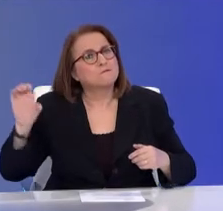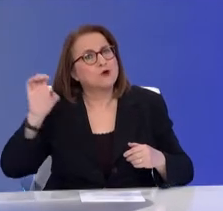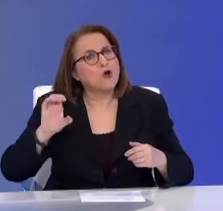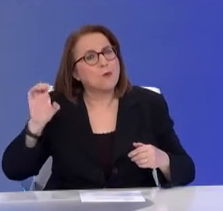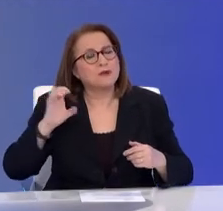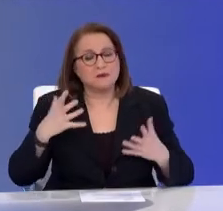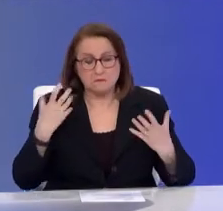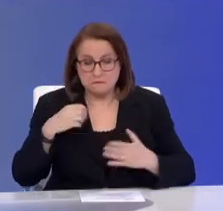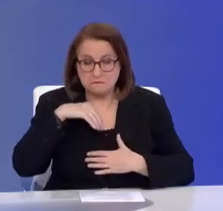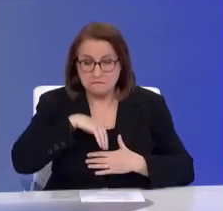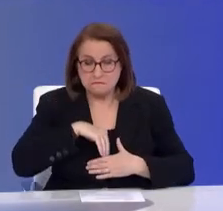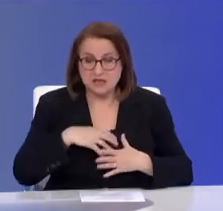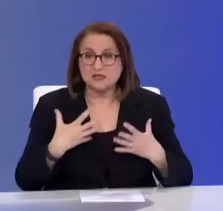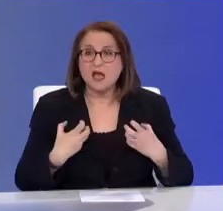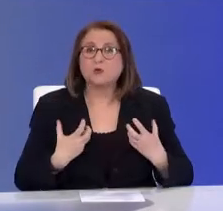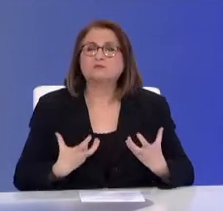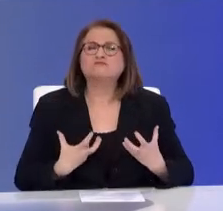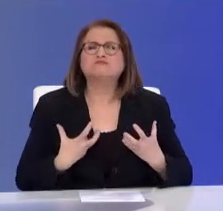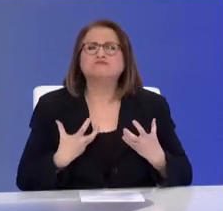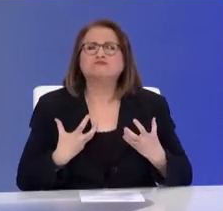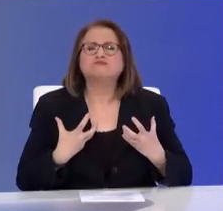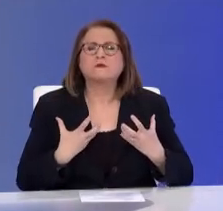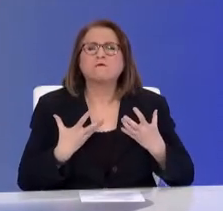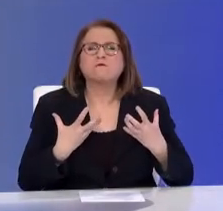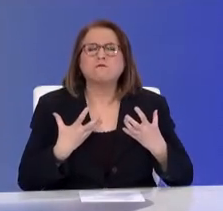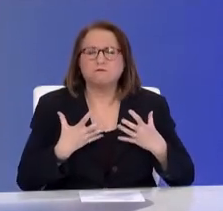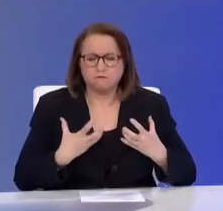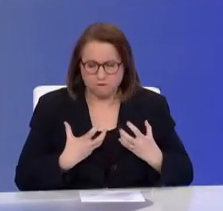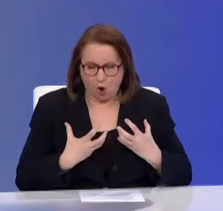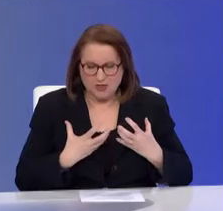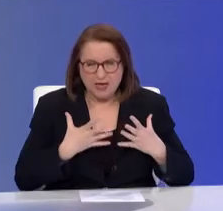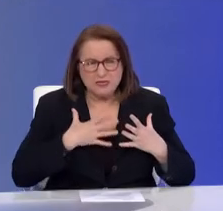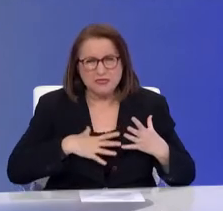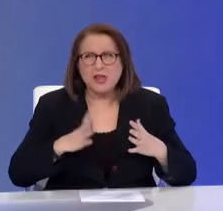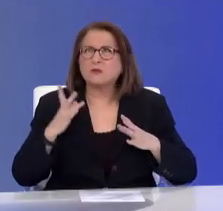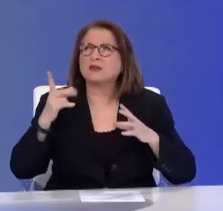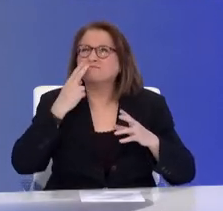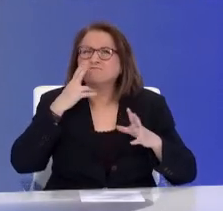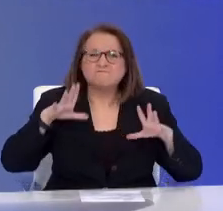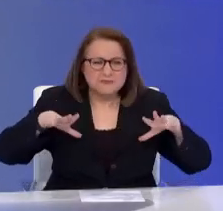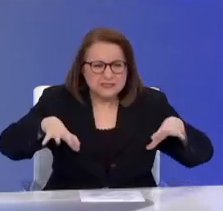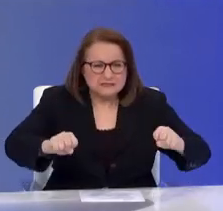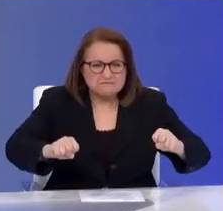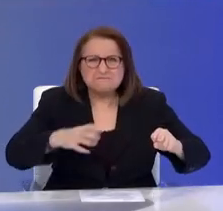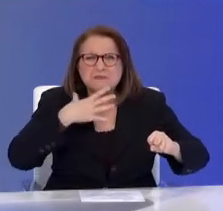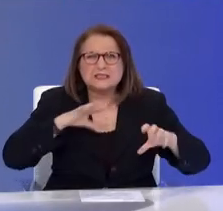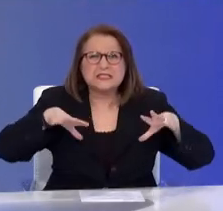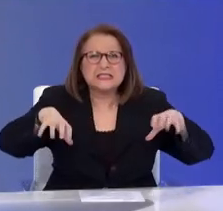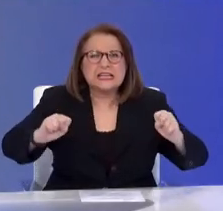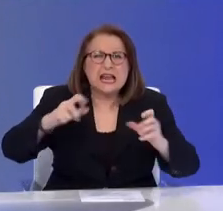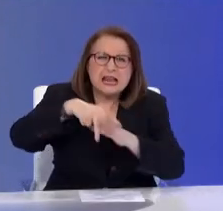τη φλόγα εναντίον της τυραννίας, ήταν πρόθυμοι να θυσιάσουν τη ζωή τους για